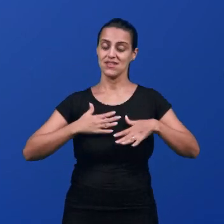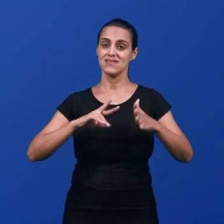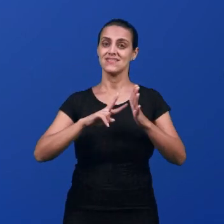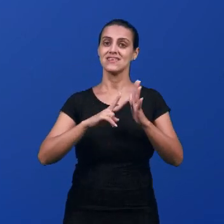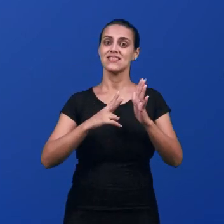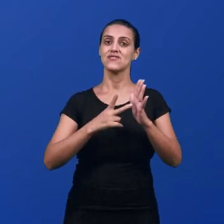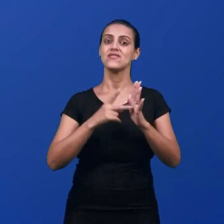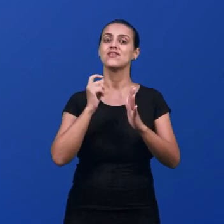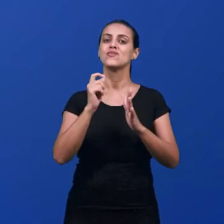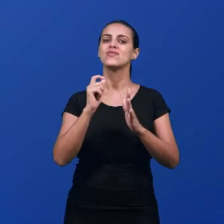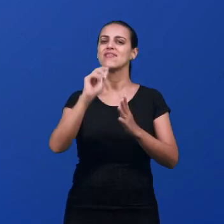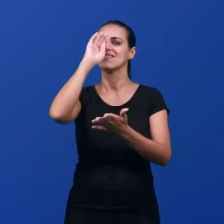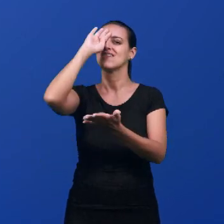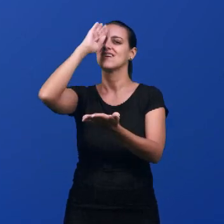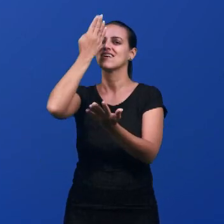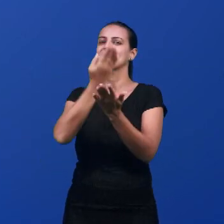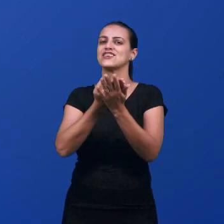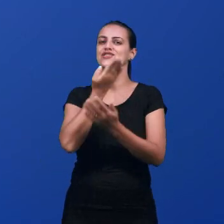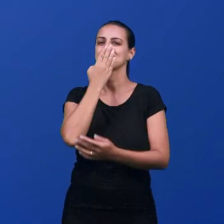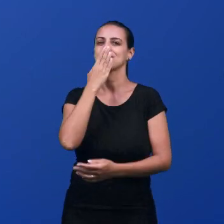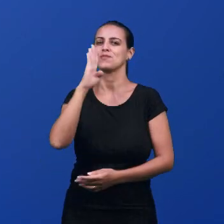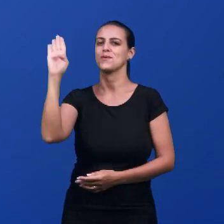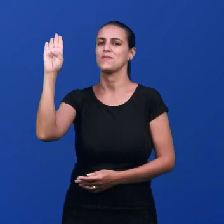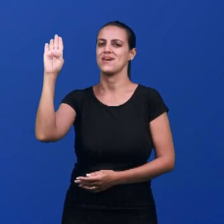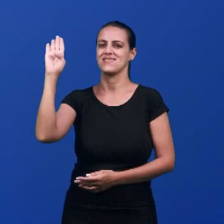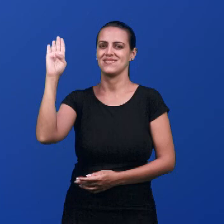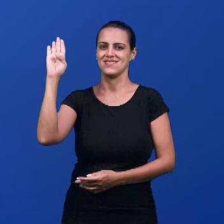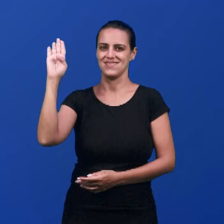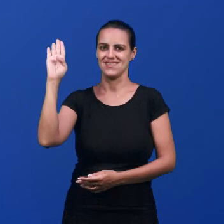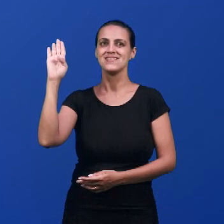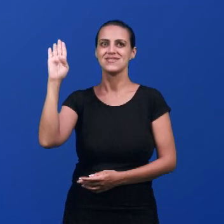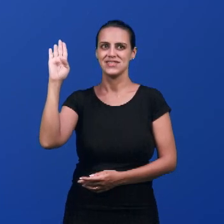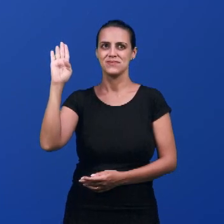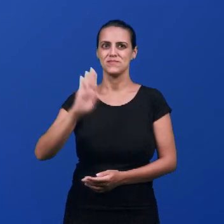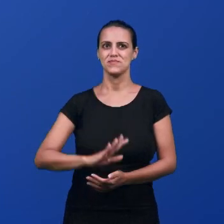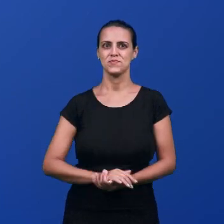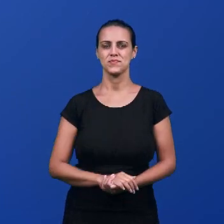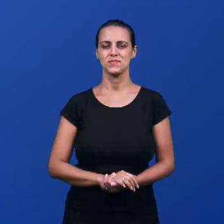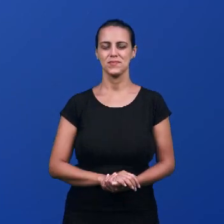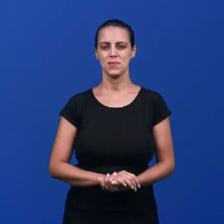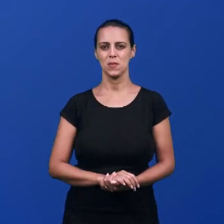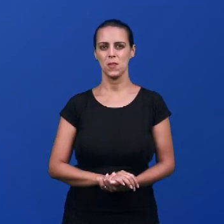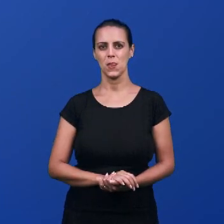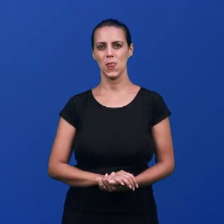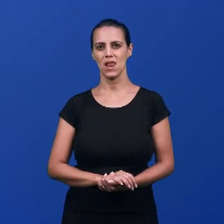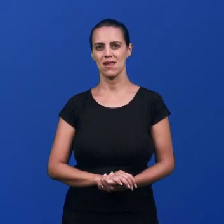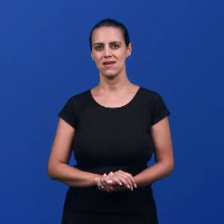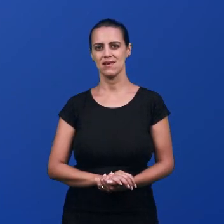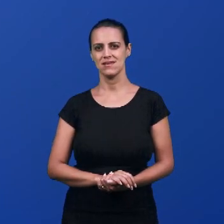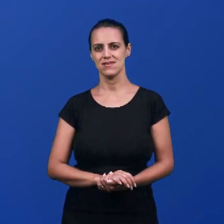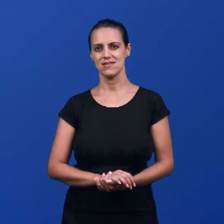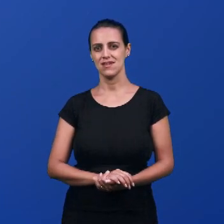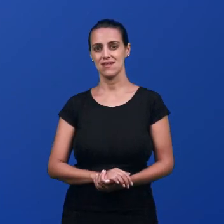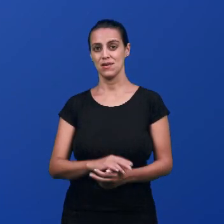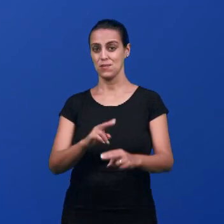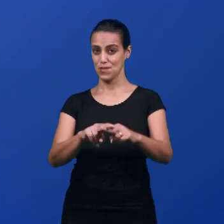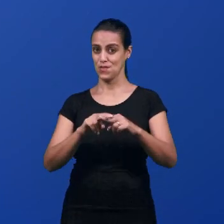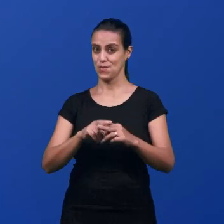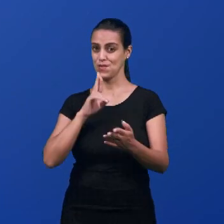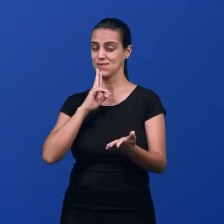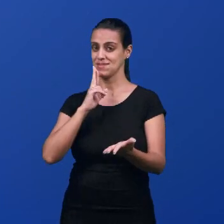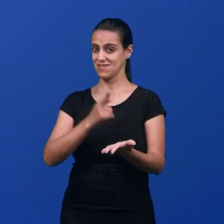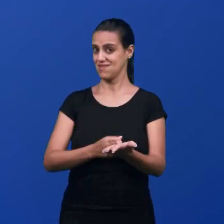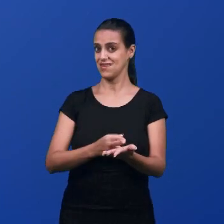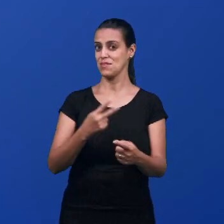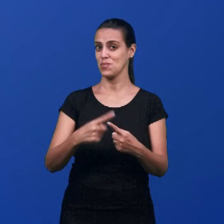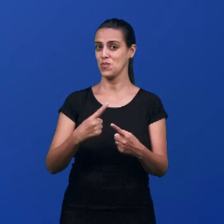terre. Ils sont reposés dans la promesse qui a été faite par le Seigneur Jésus. Mes frères, comme conséquence de ce choix, de